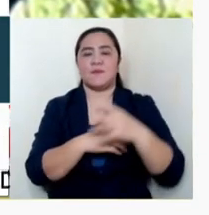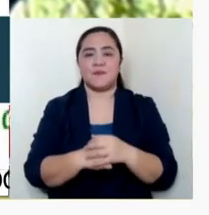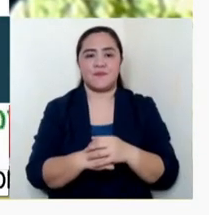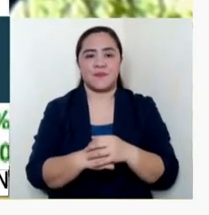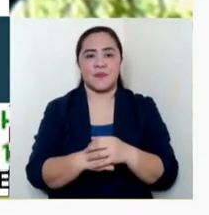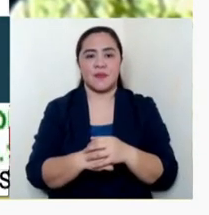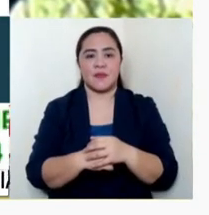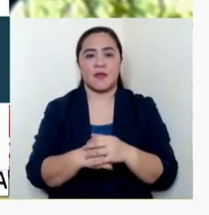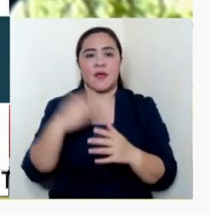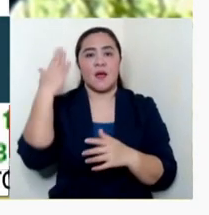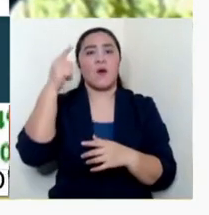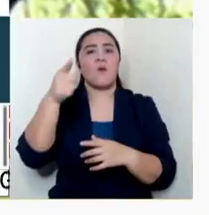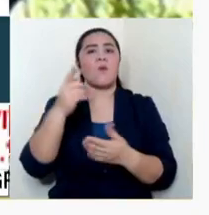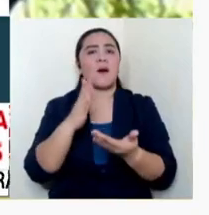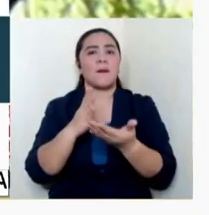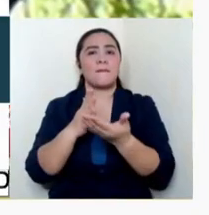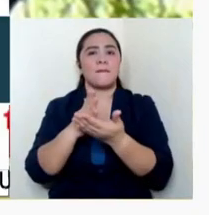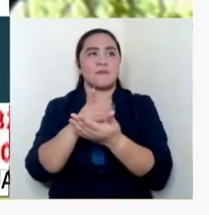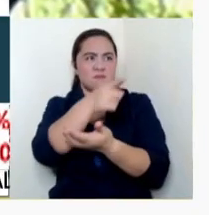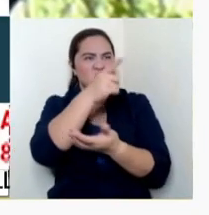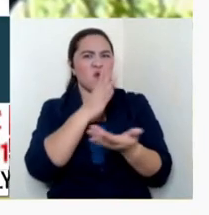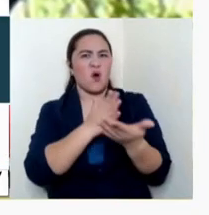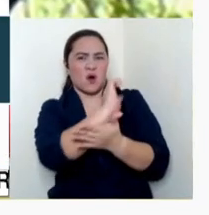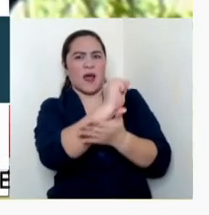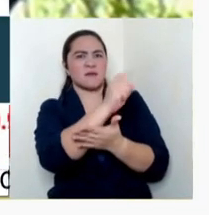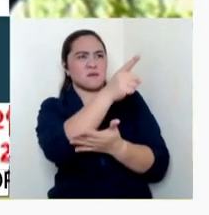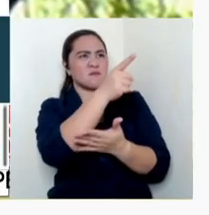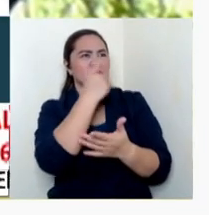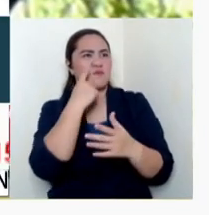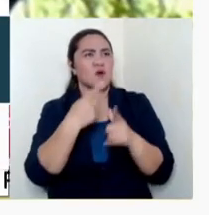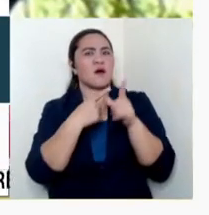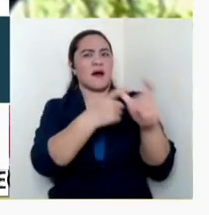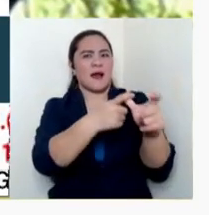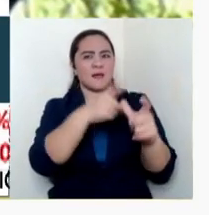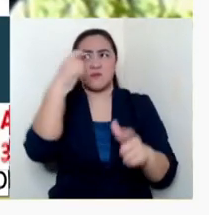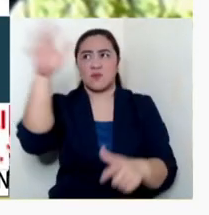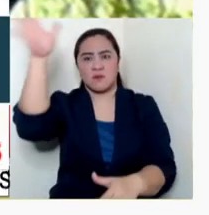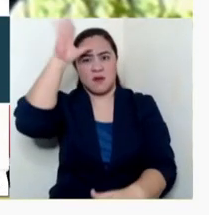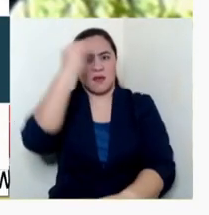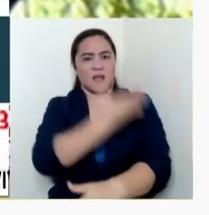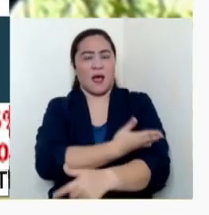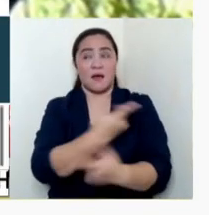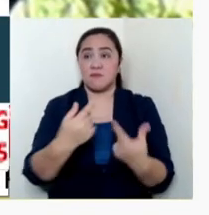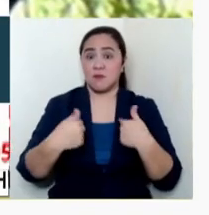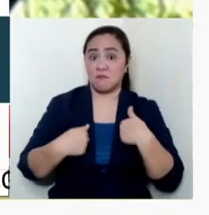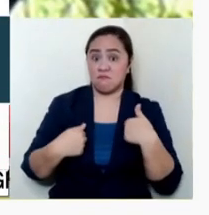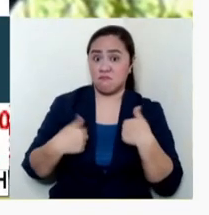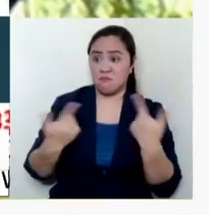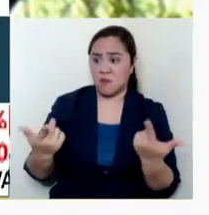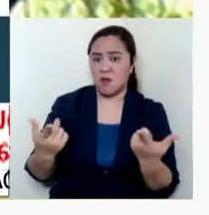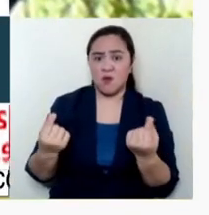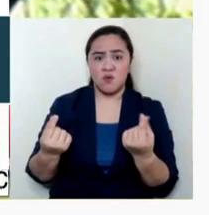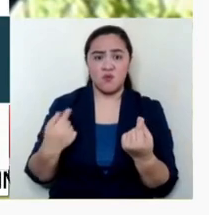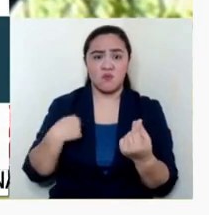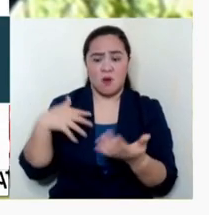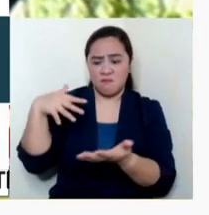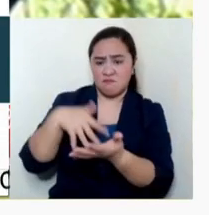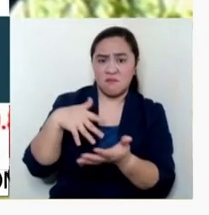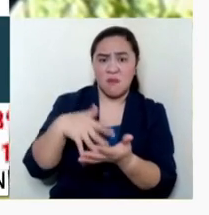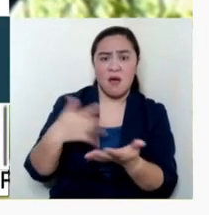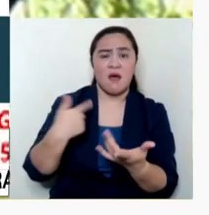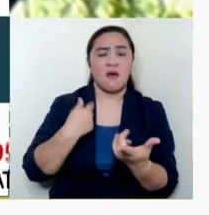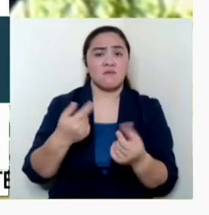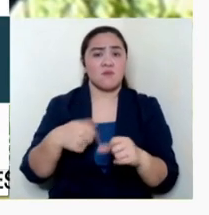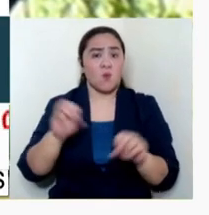tumakbo porkit anak ka lang ng tatay mo? Lahat tayo naniniwala ko may pwedeng ialok sa bayan, nakapag-aral man o hindi, nakapagtapos man o hindi,